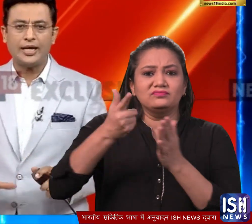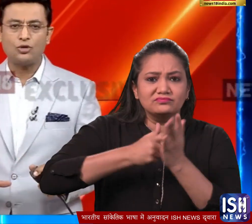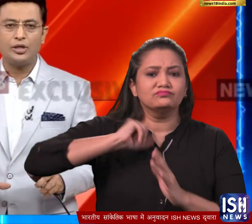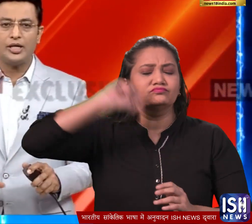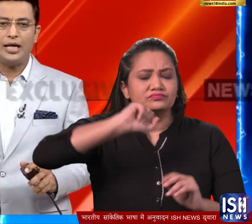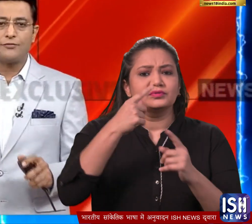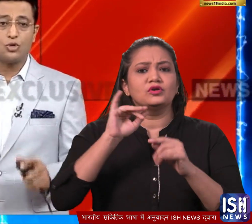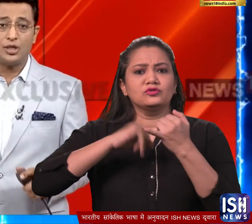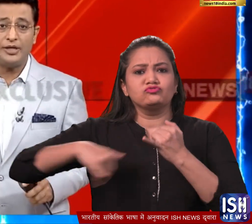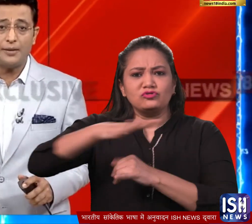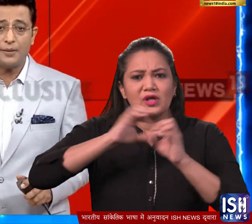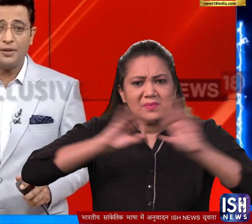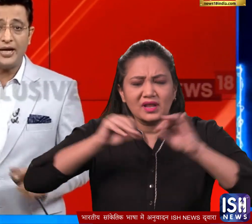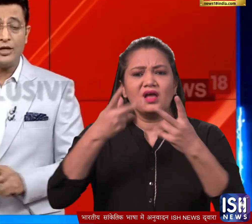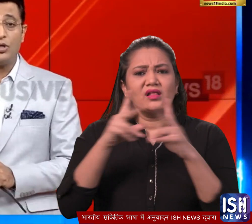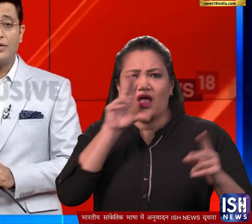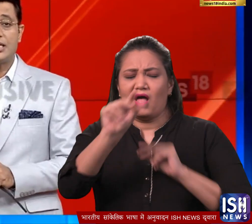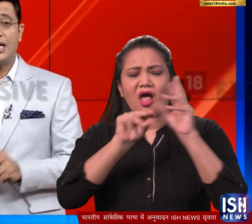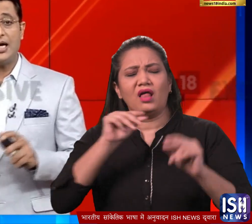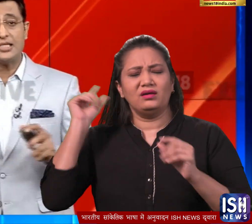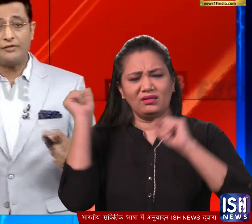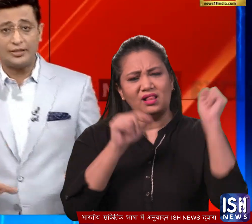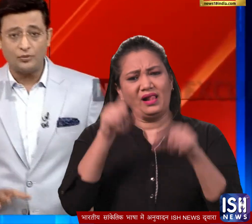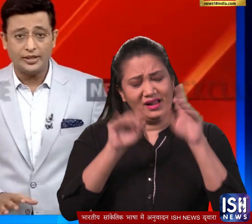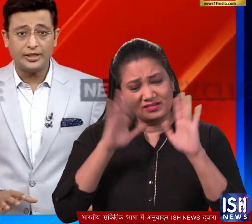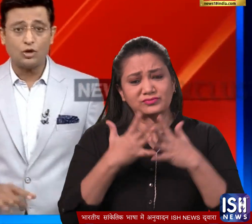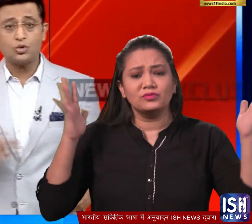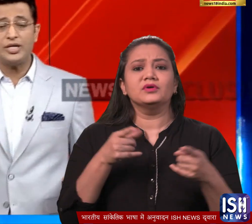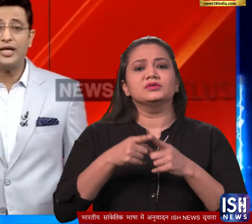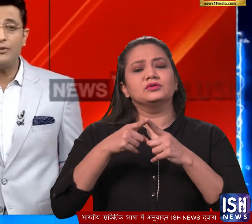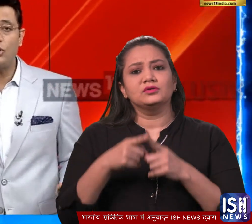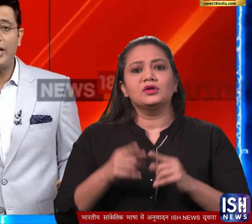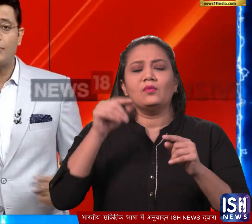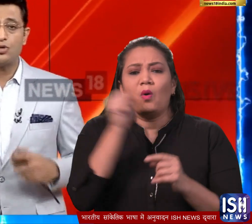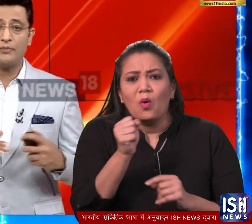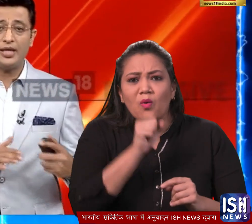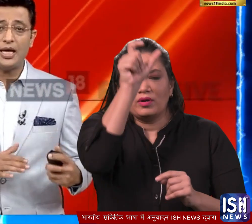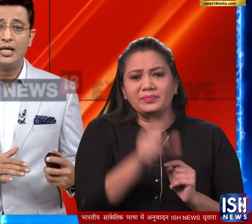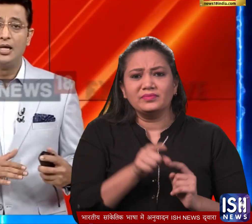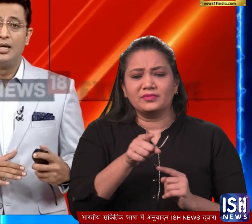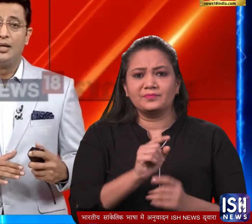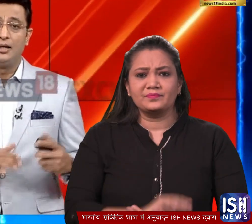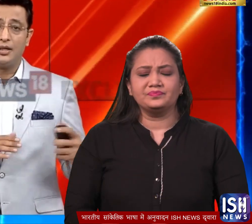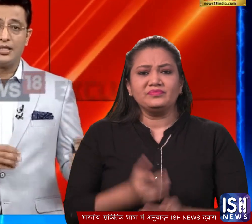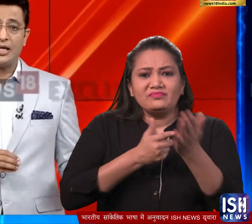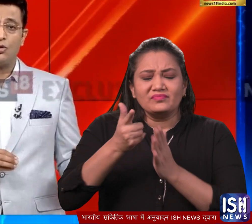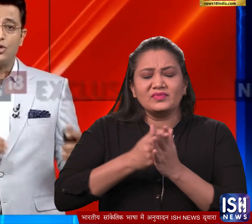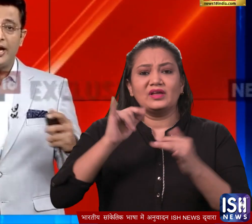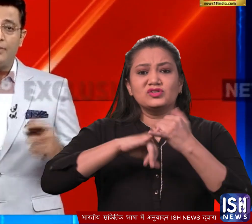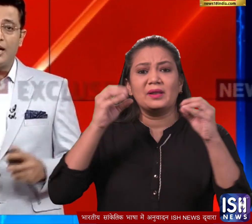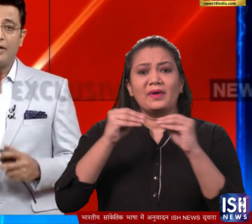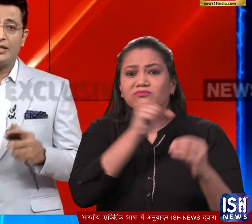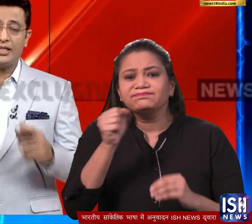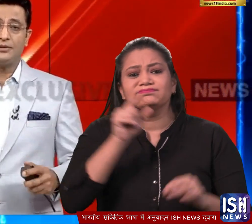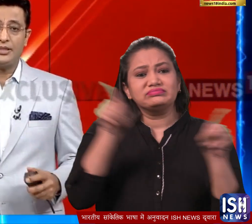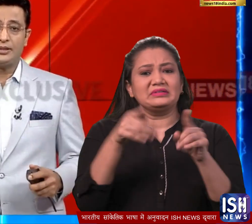रनौत किसान आंदोलन के खिलाफ सोशल मीडिया पर अपने बयानों की वजह से अक्सर विवादों में रही हैं और उसी कड़ी में उन्होंने एक बुजुर्ग महिला किसानों को